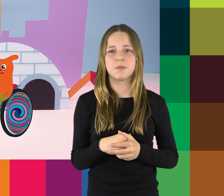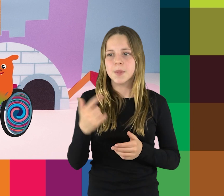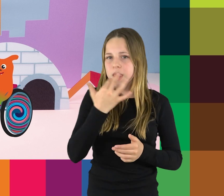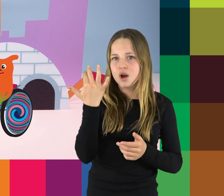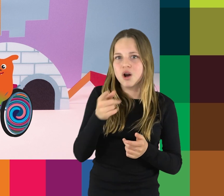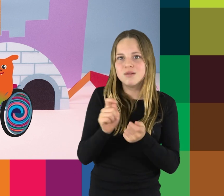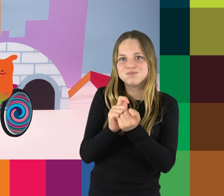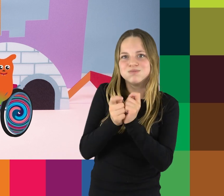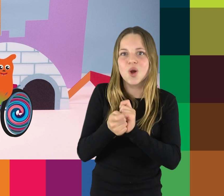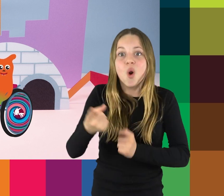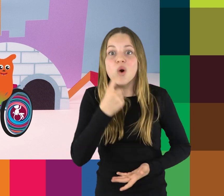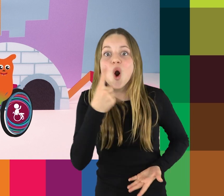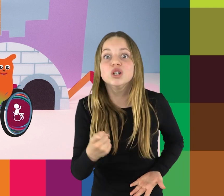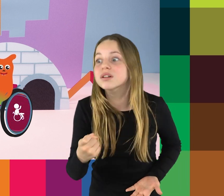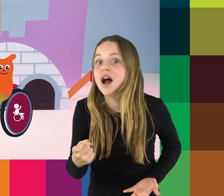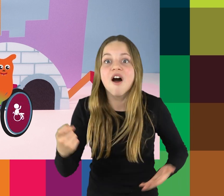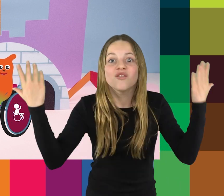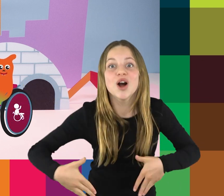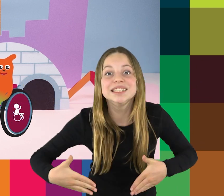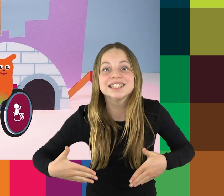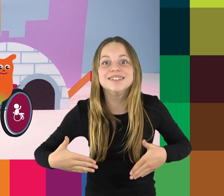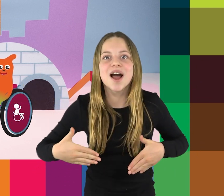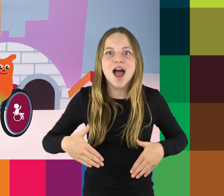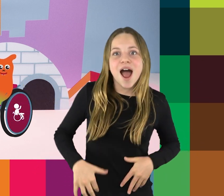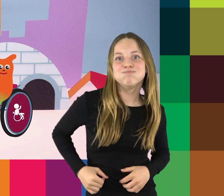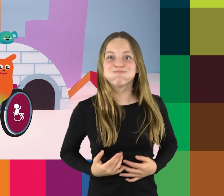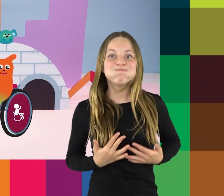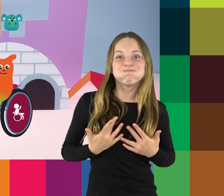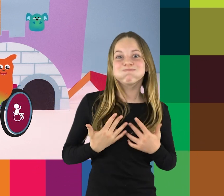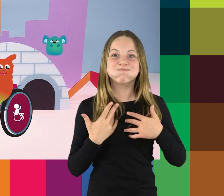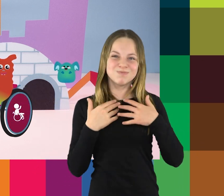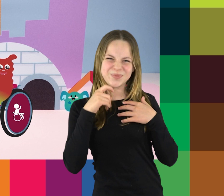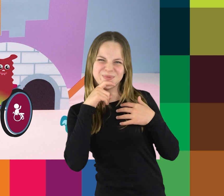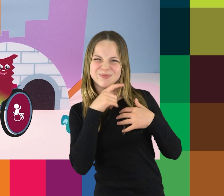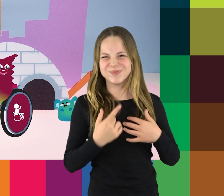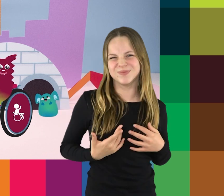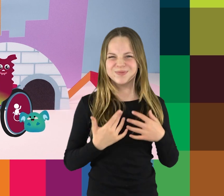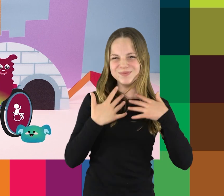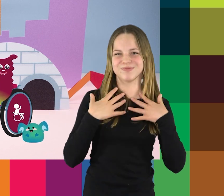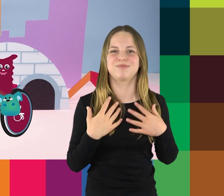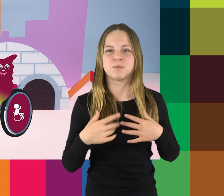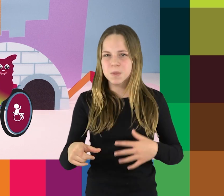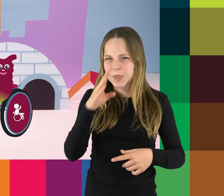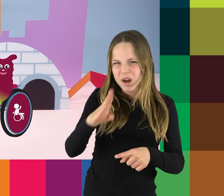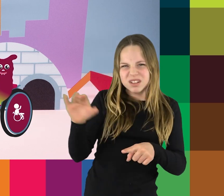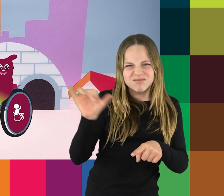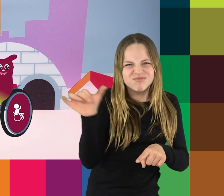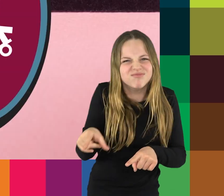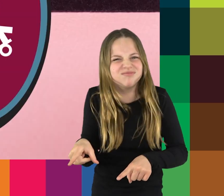nouveau. On devient rouge foncé. Ça chatouille. C'est quoi ce droit?